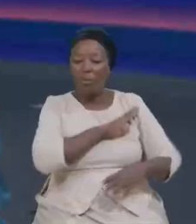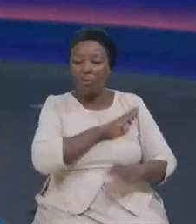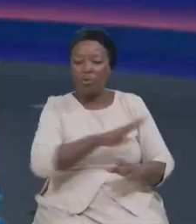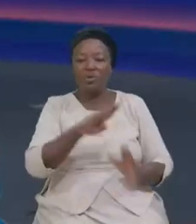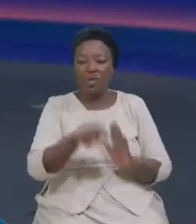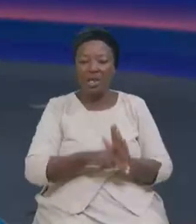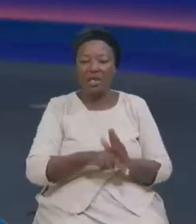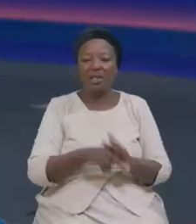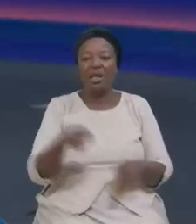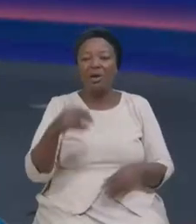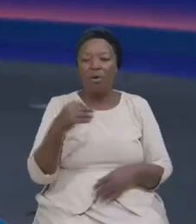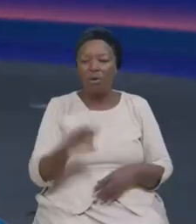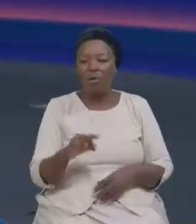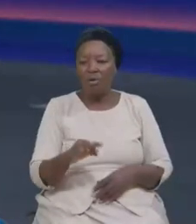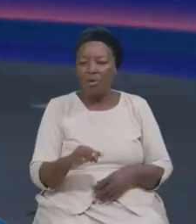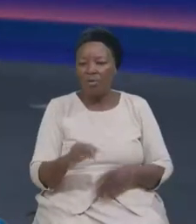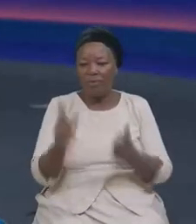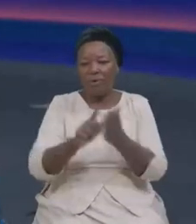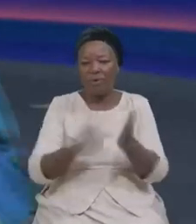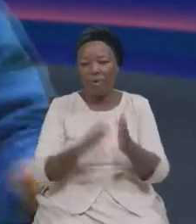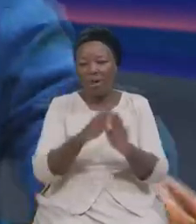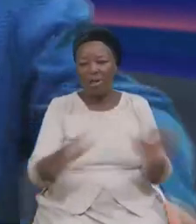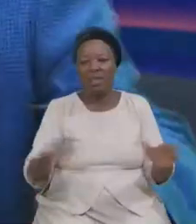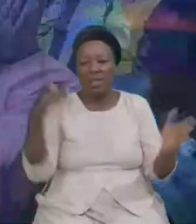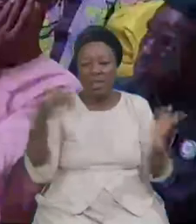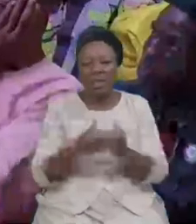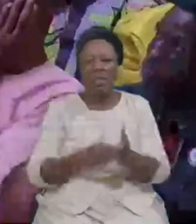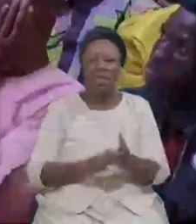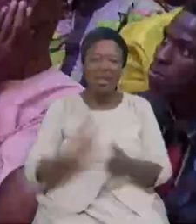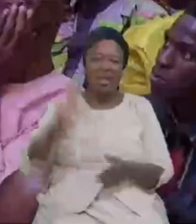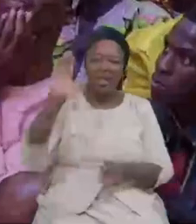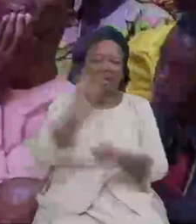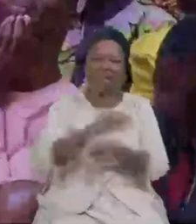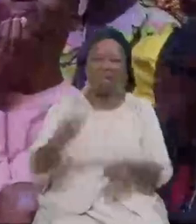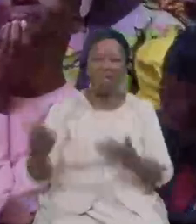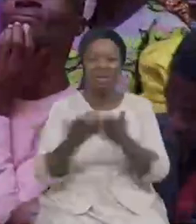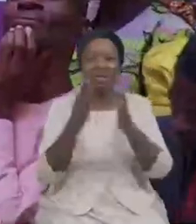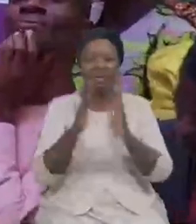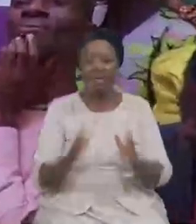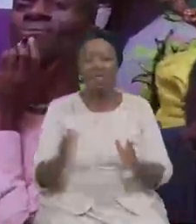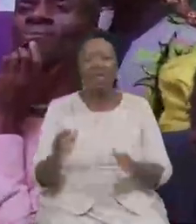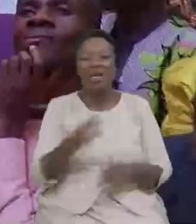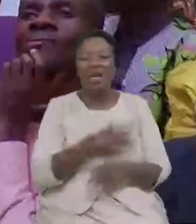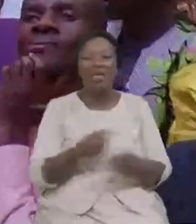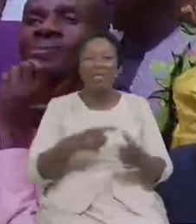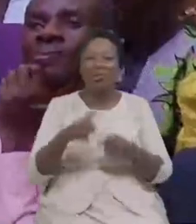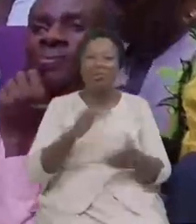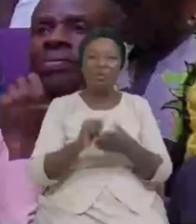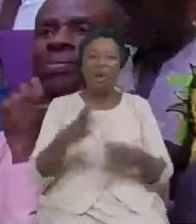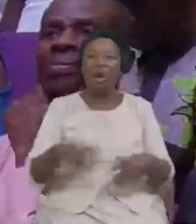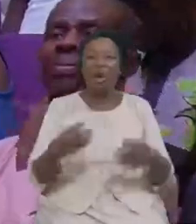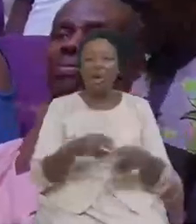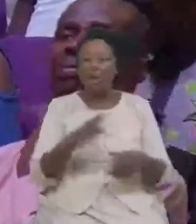de Judas, ils étaient audacieux. Et ils ont même blasphémé. Et ils étaient anarchiques dans tout ce qu'ils